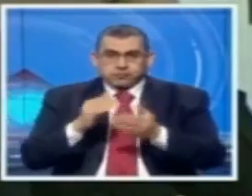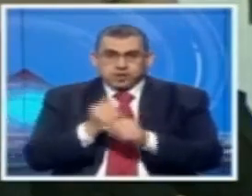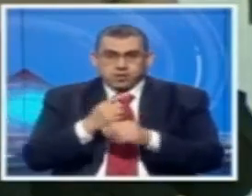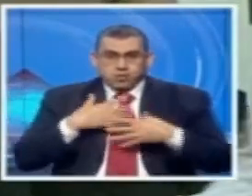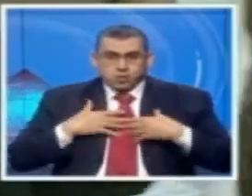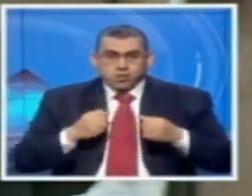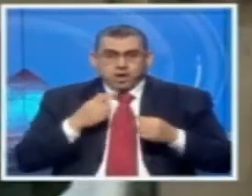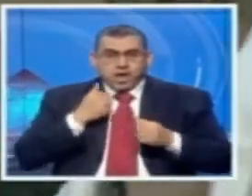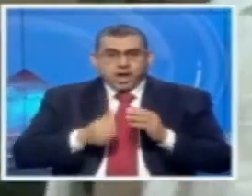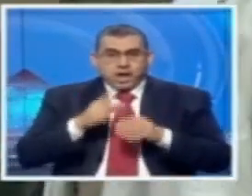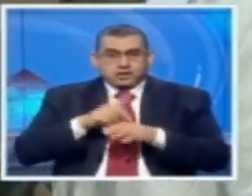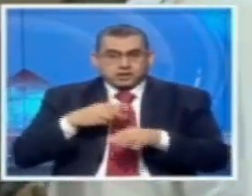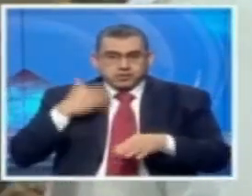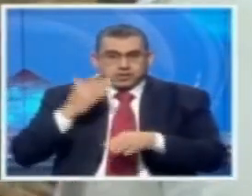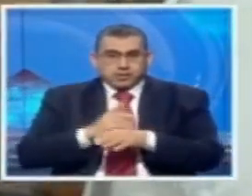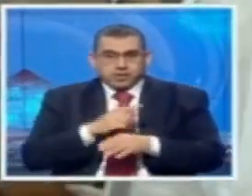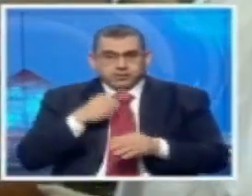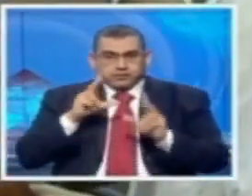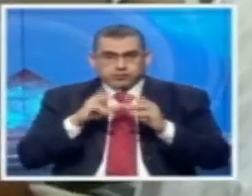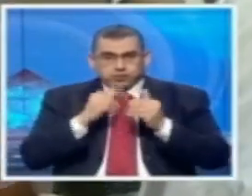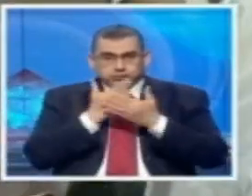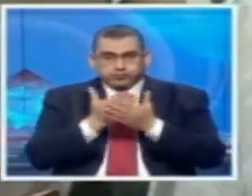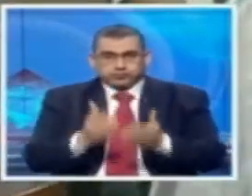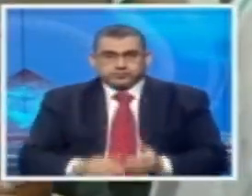خير من العلاج محمد حلمي التلفزيون المصري